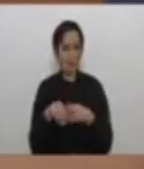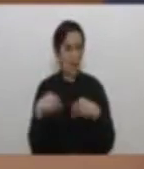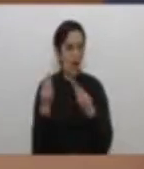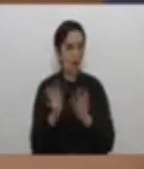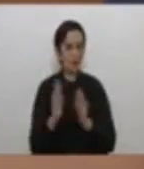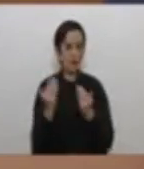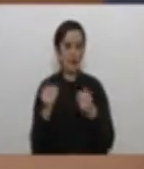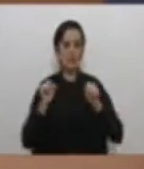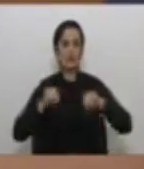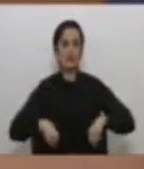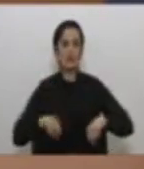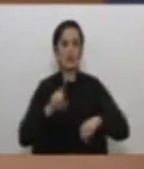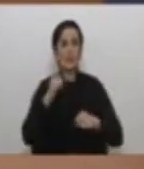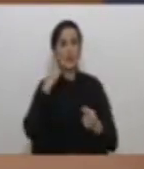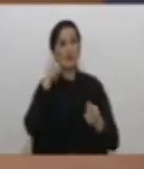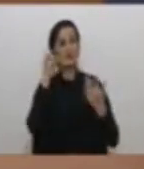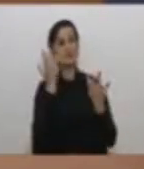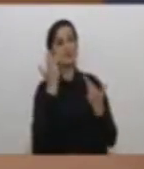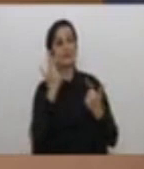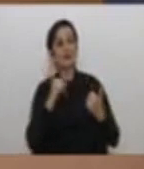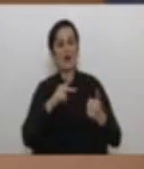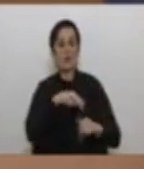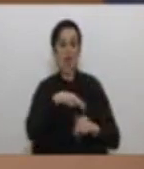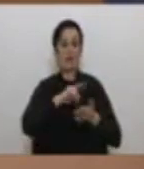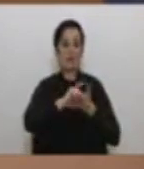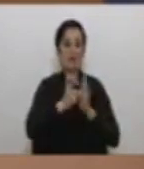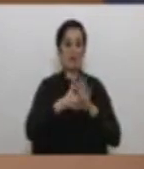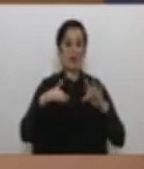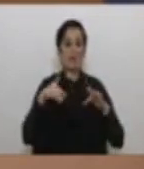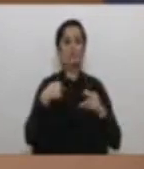თქვენ შესაძლებლობა, რომ იდილია ქონდეთ პარლამენტის დარბაზში და ოპონირება გაგეწიოთ. მადლობთ.